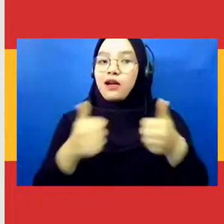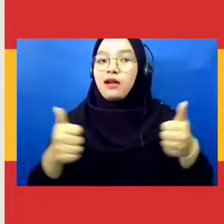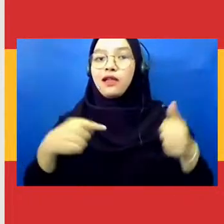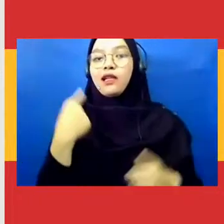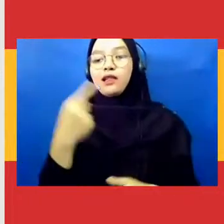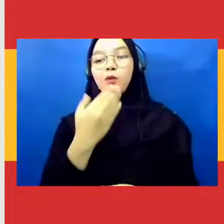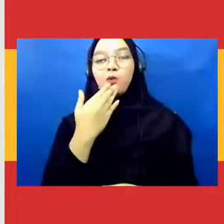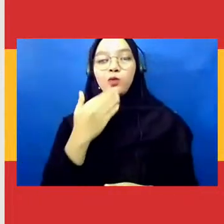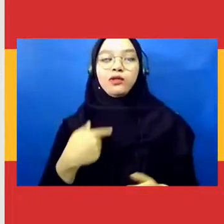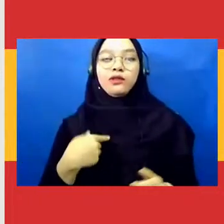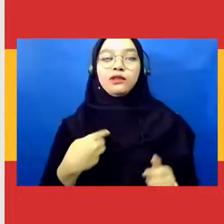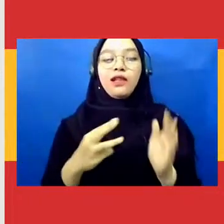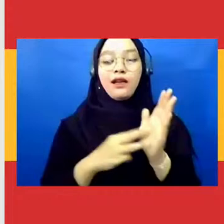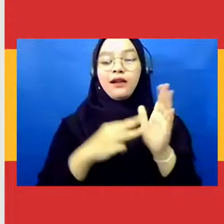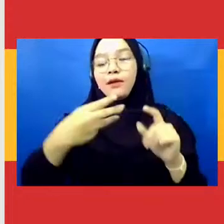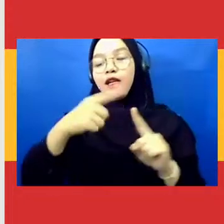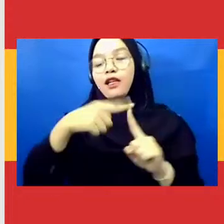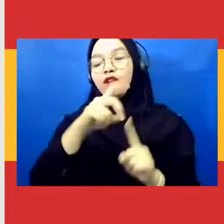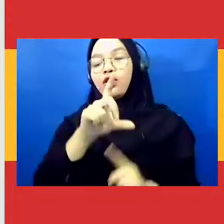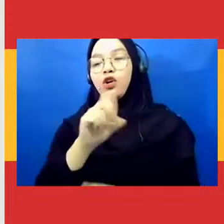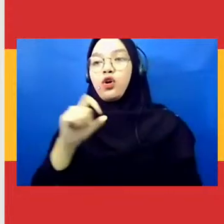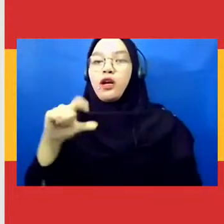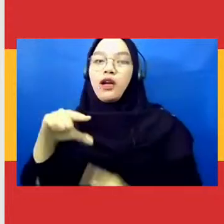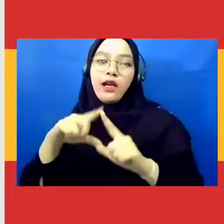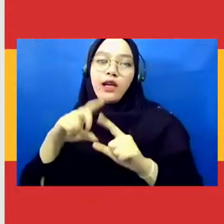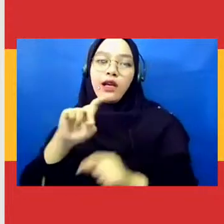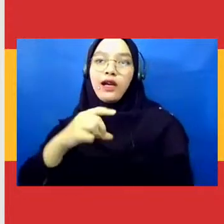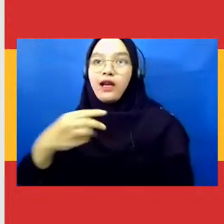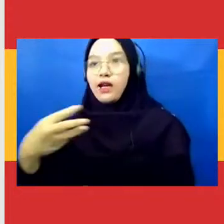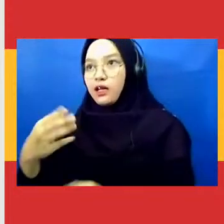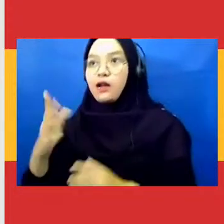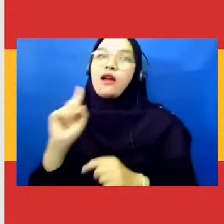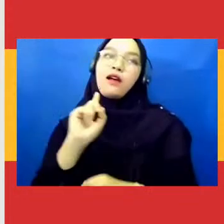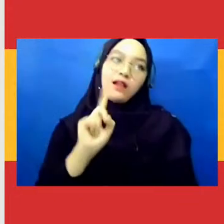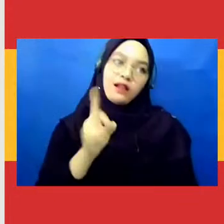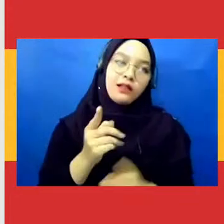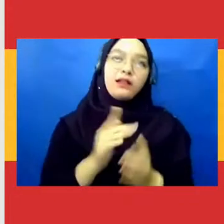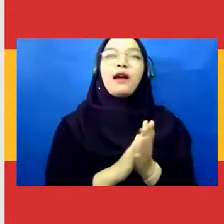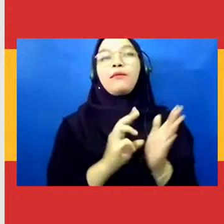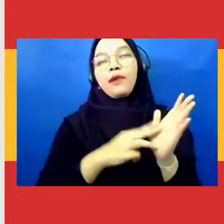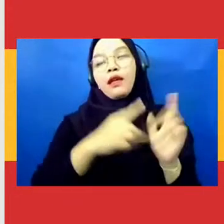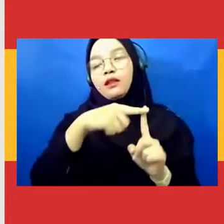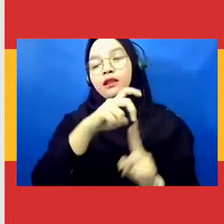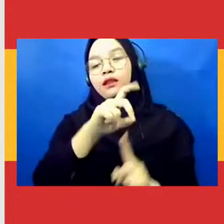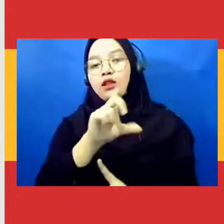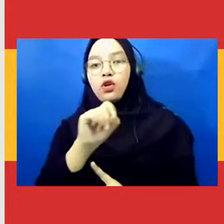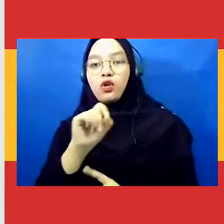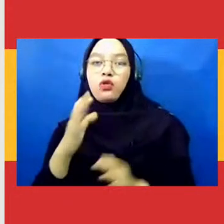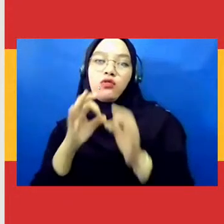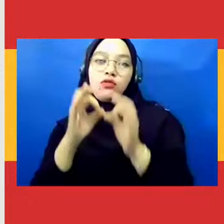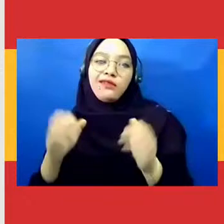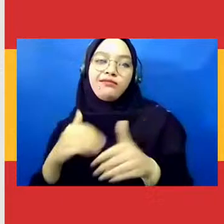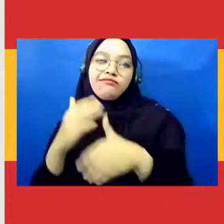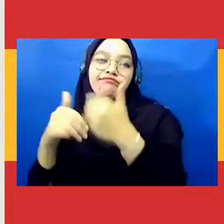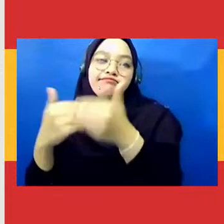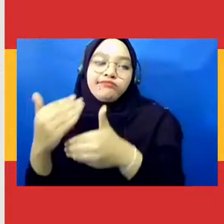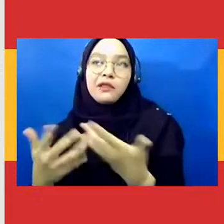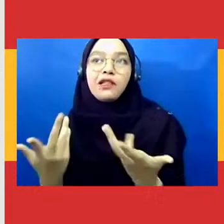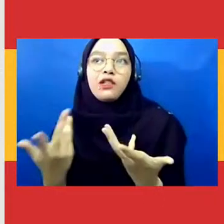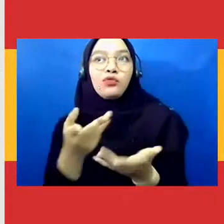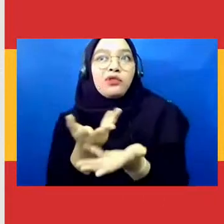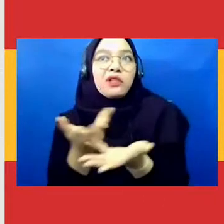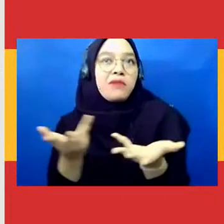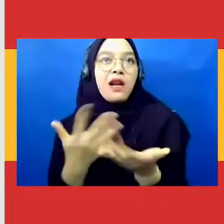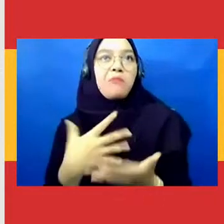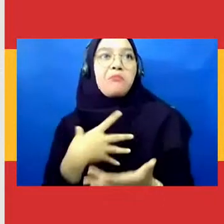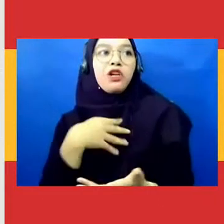metro sustainable city, yaitu bagaimana kita membangun dengan memperhatikan lingkungan kita. Ini